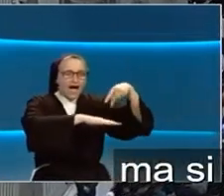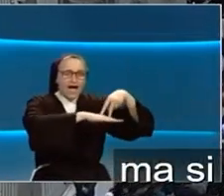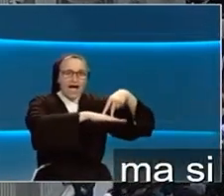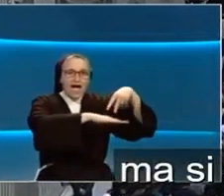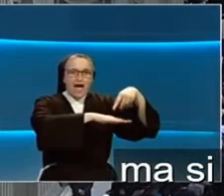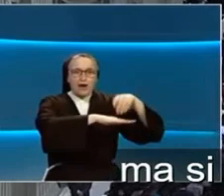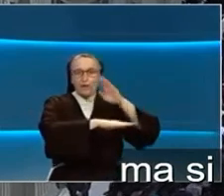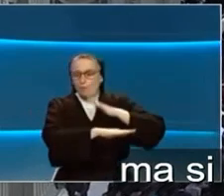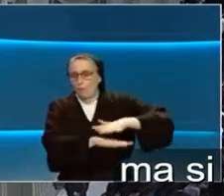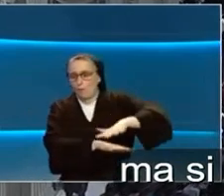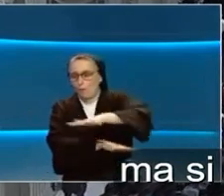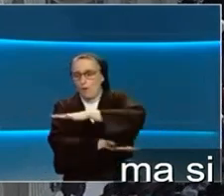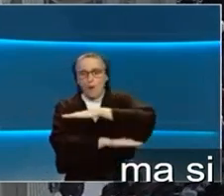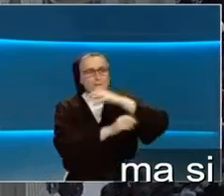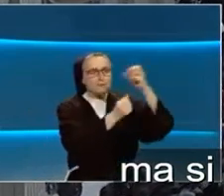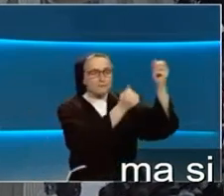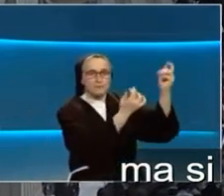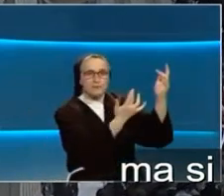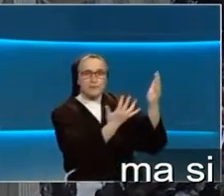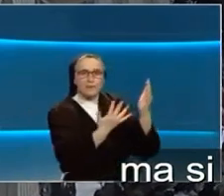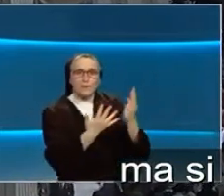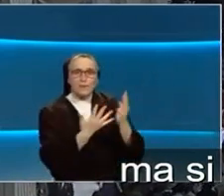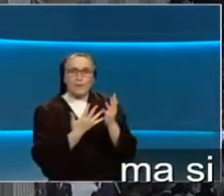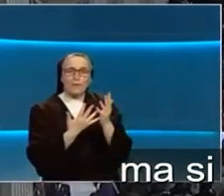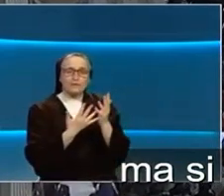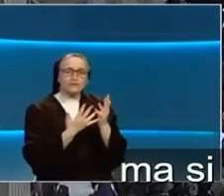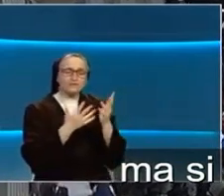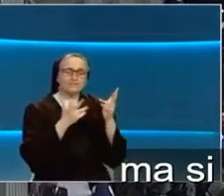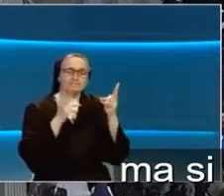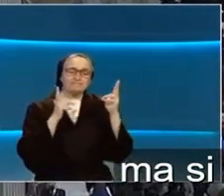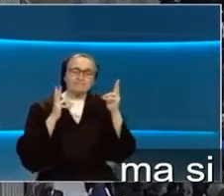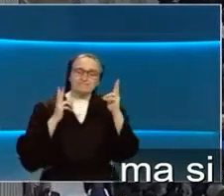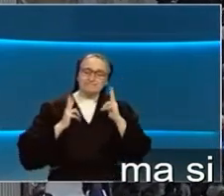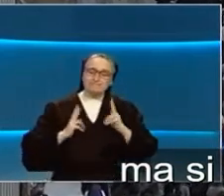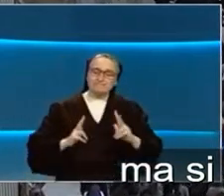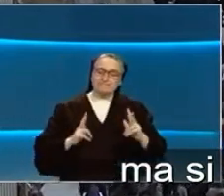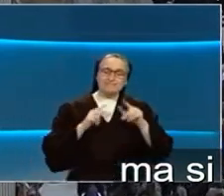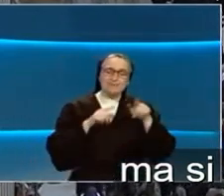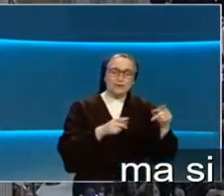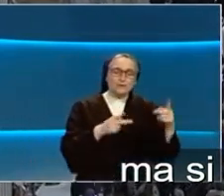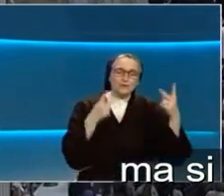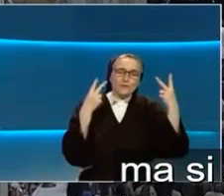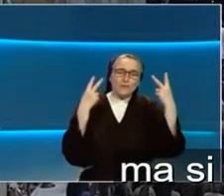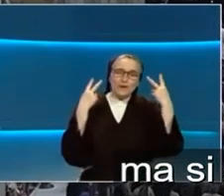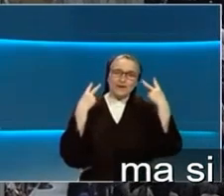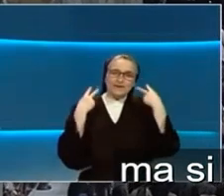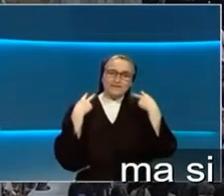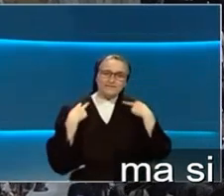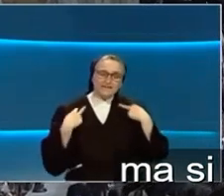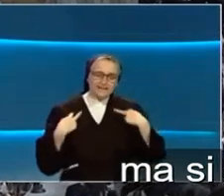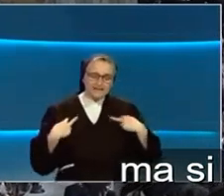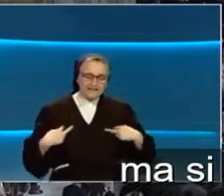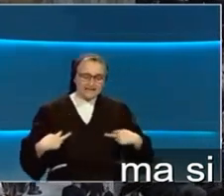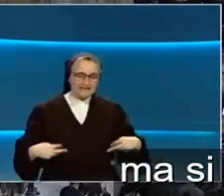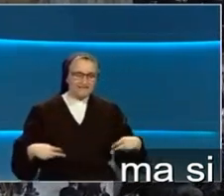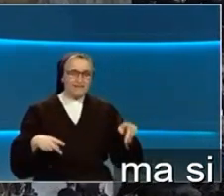inveniat. Ile in quam Lucifer quinescit